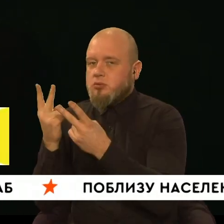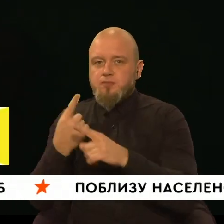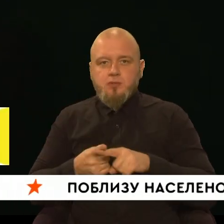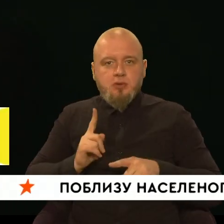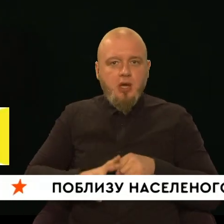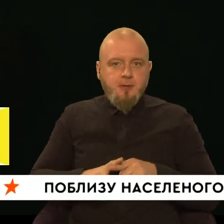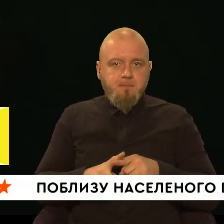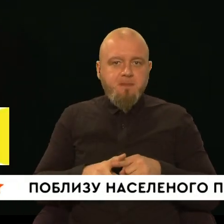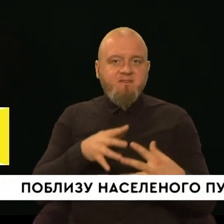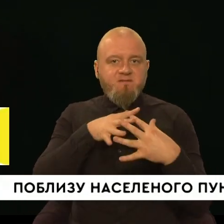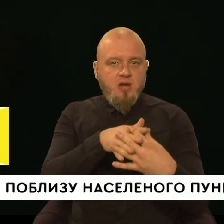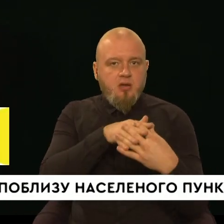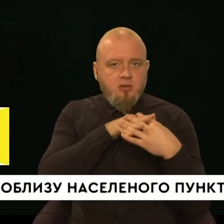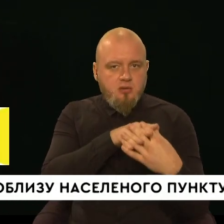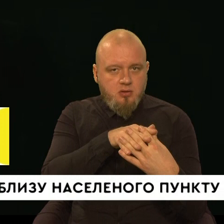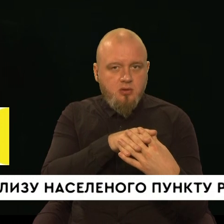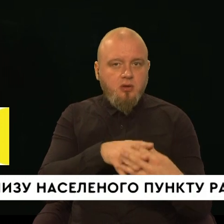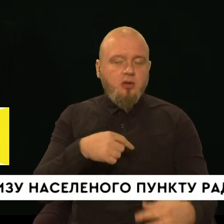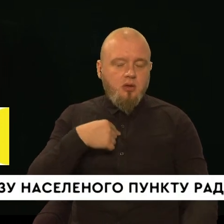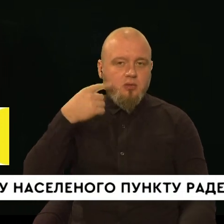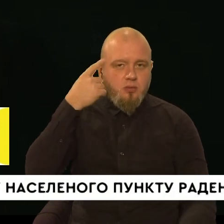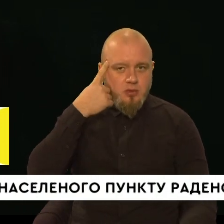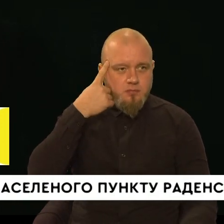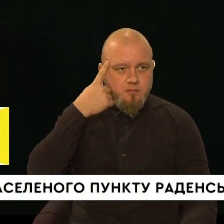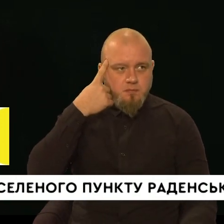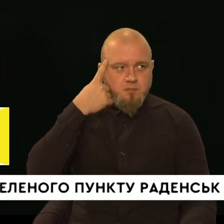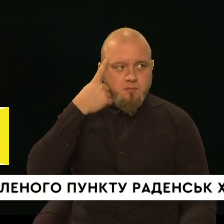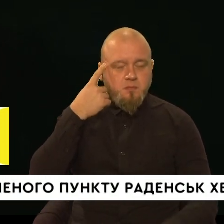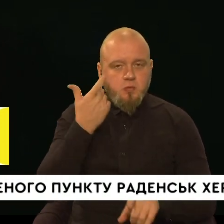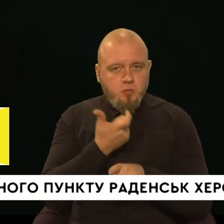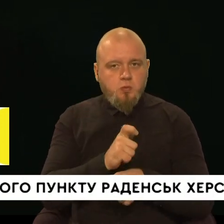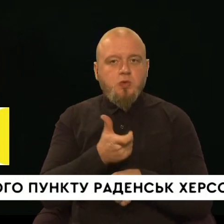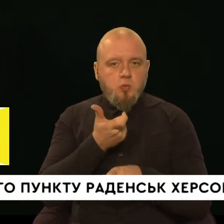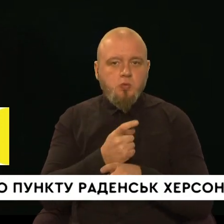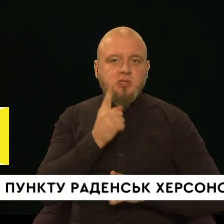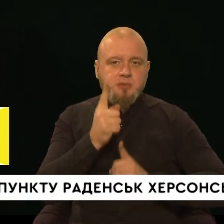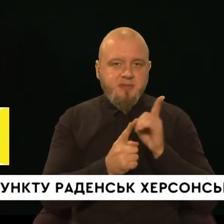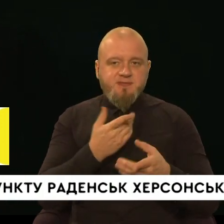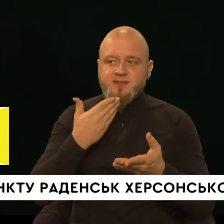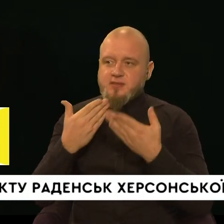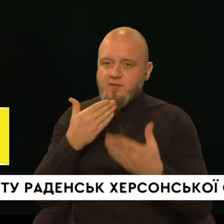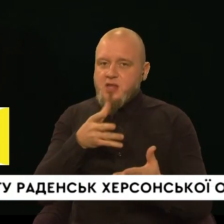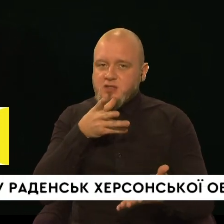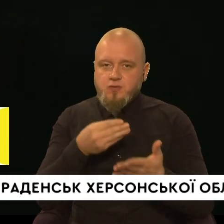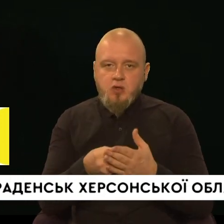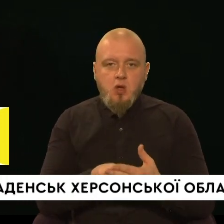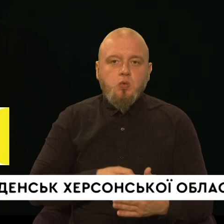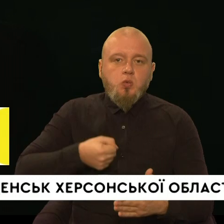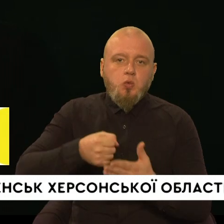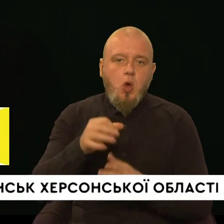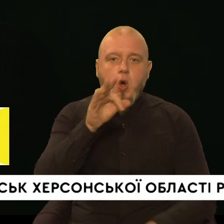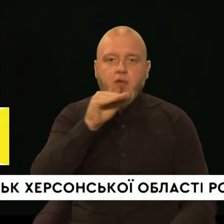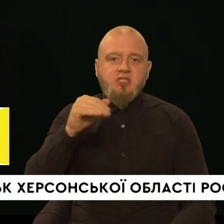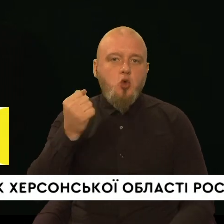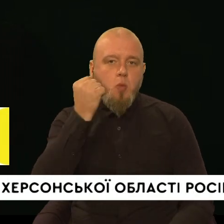цієї війни. І я думаю, дуже-дуже змінив ставлення своє до